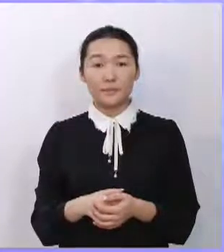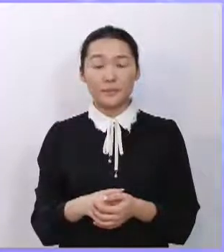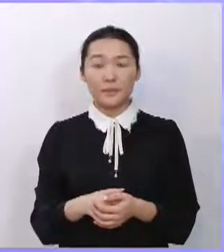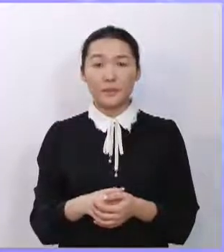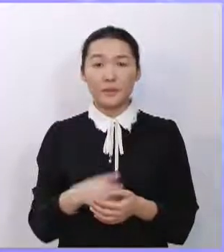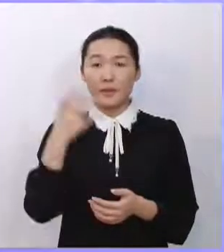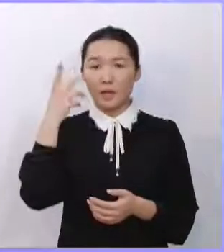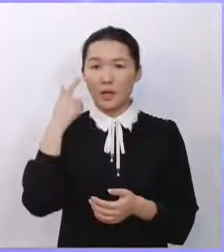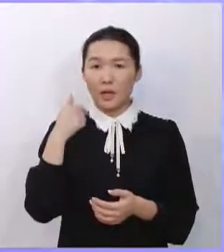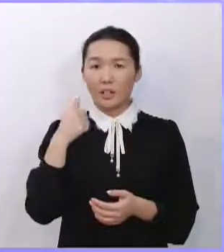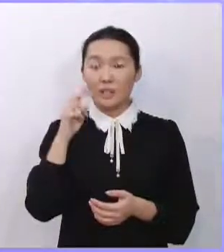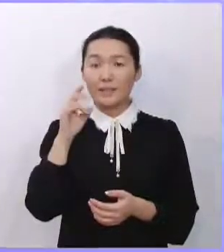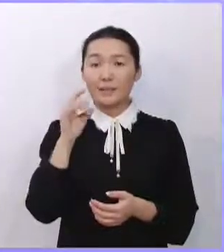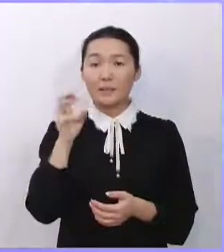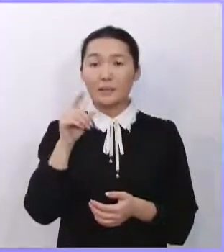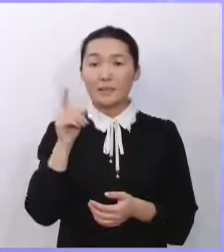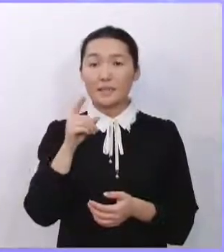Качан кымыз ичишет?